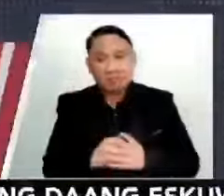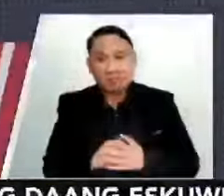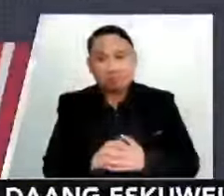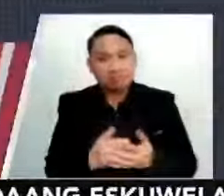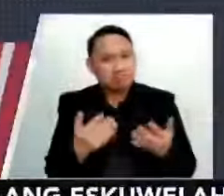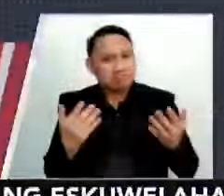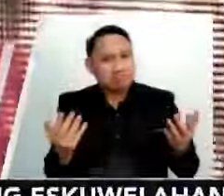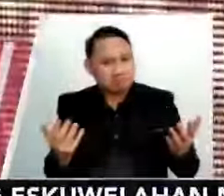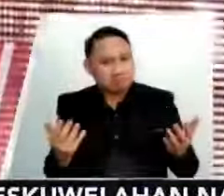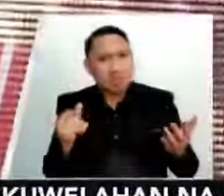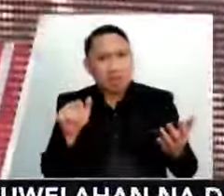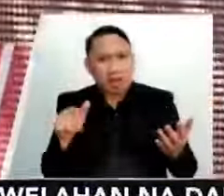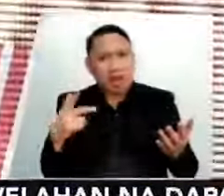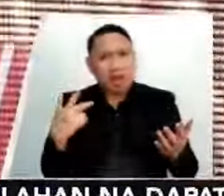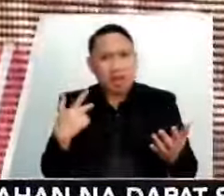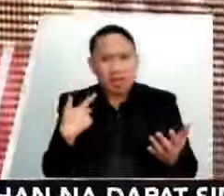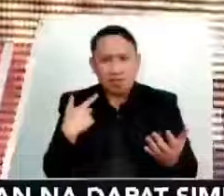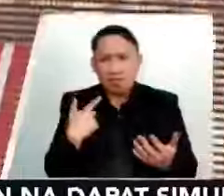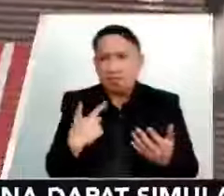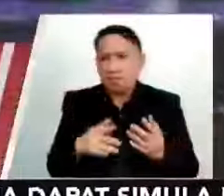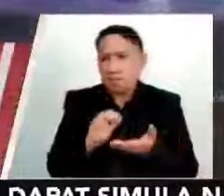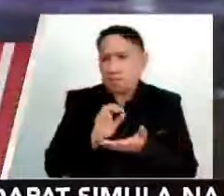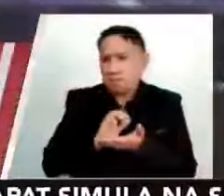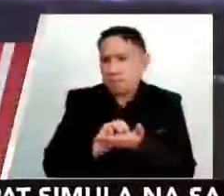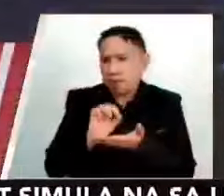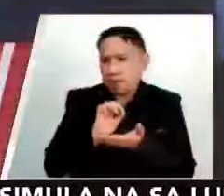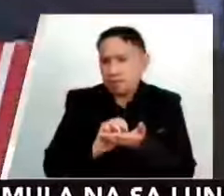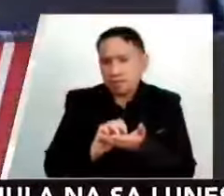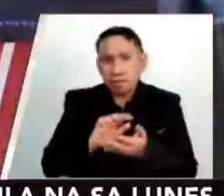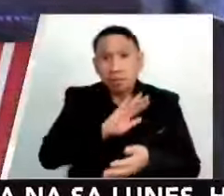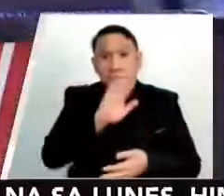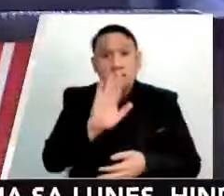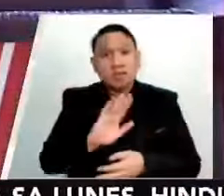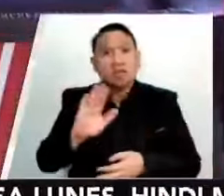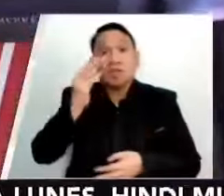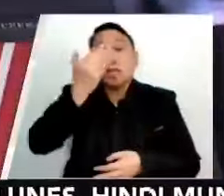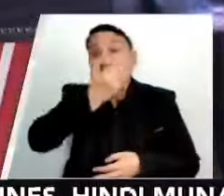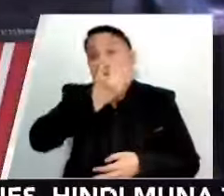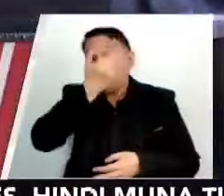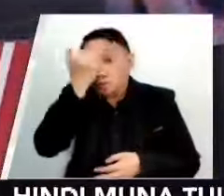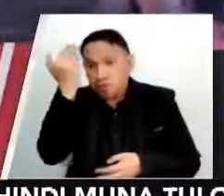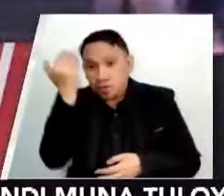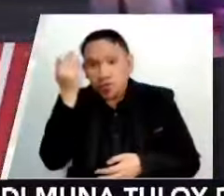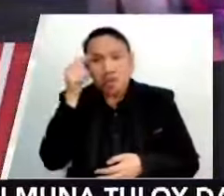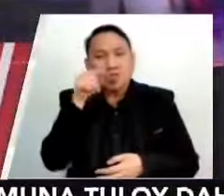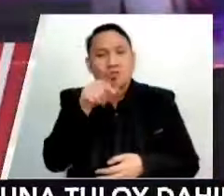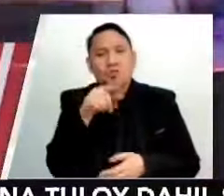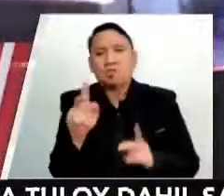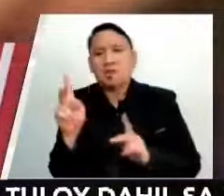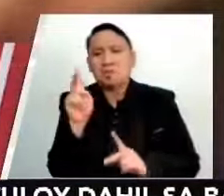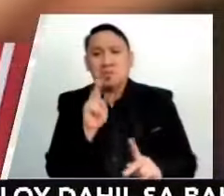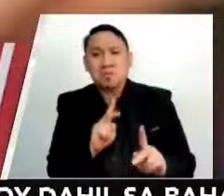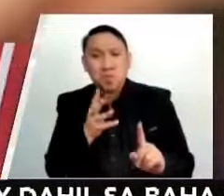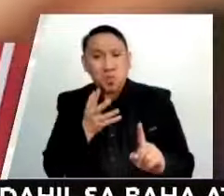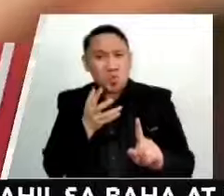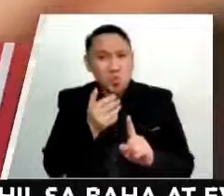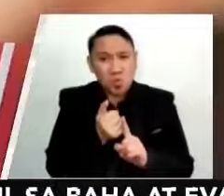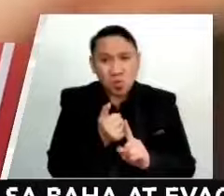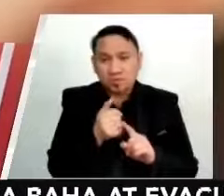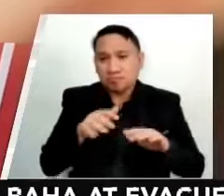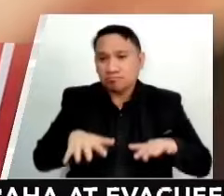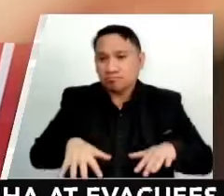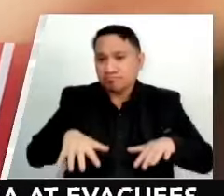puspusang rehearsal, hindi nila nakalimutan ang mga nasalanta ng bagyo at habagat. Kaya sa